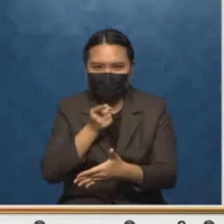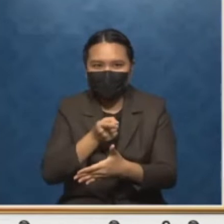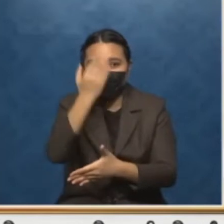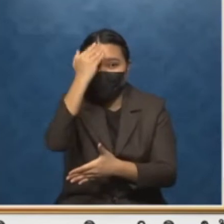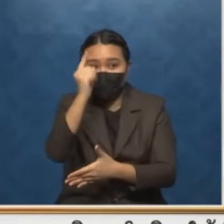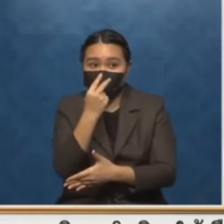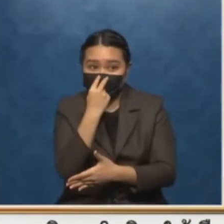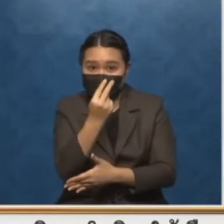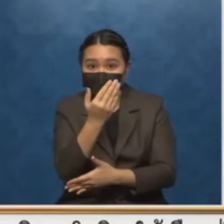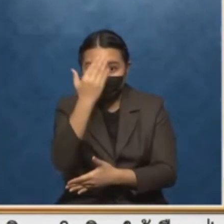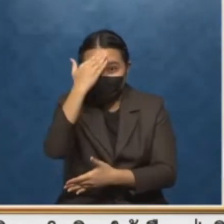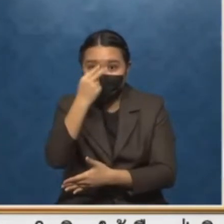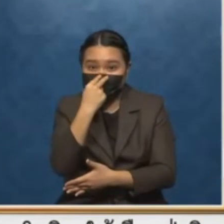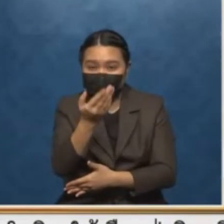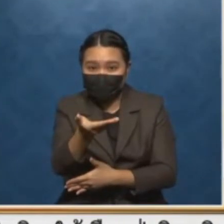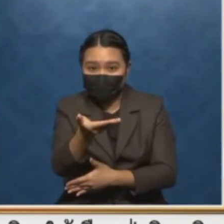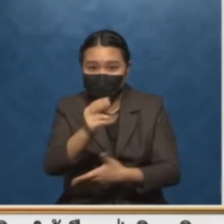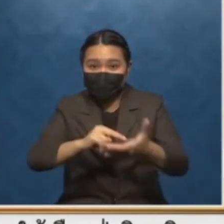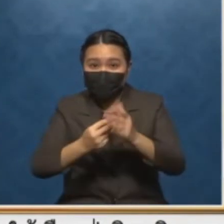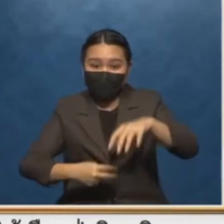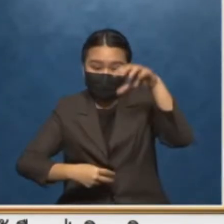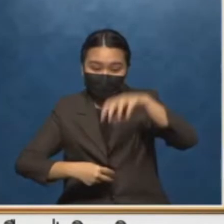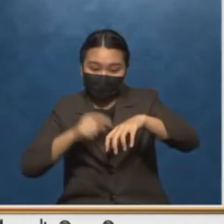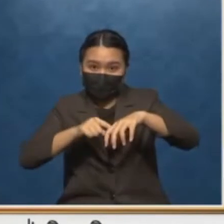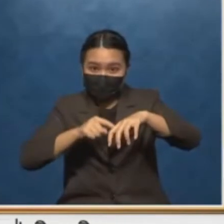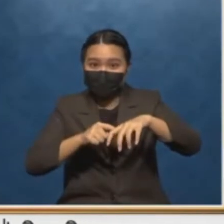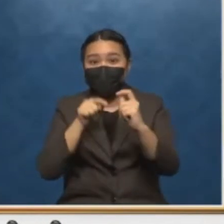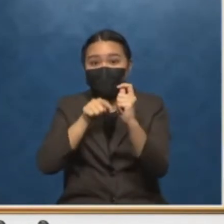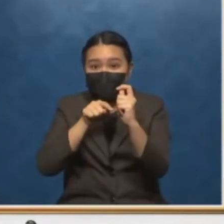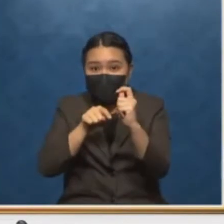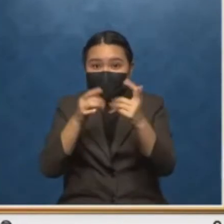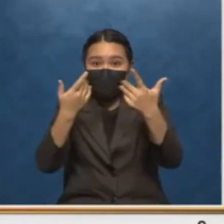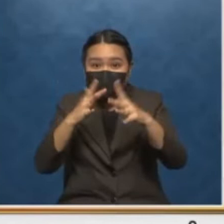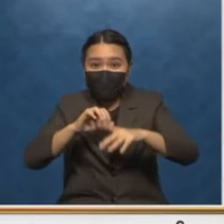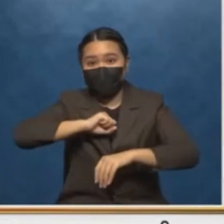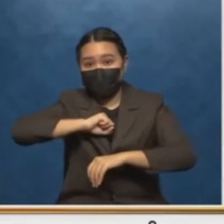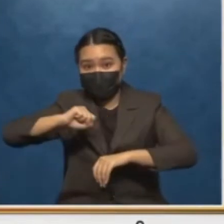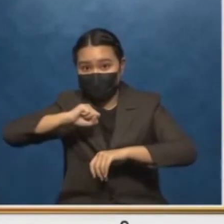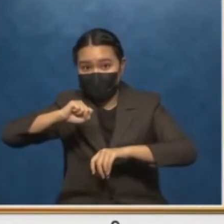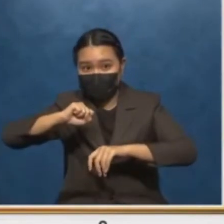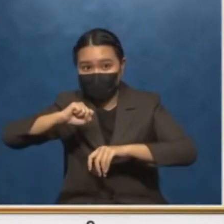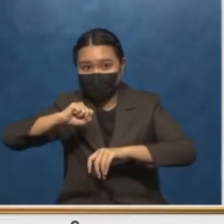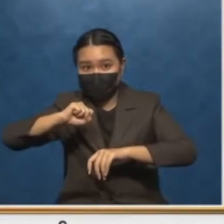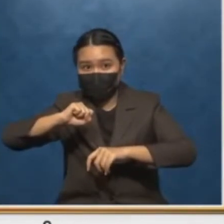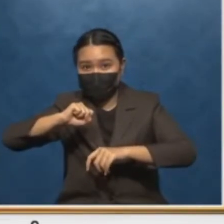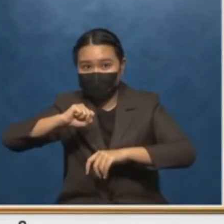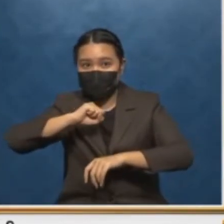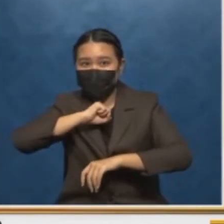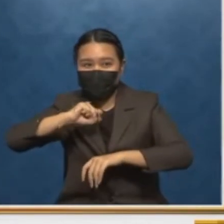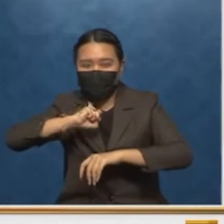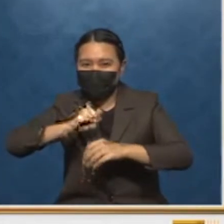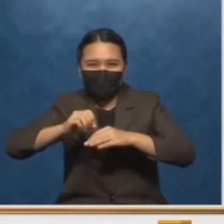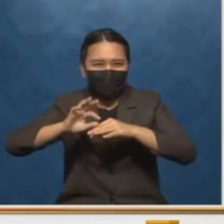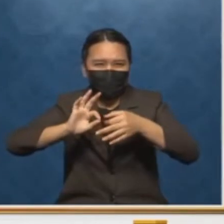นี่เห็นตรงหน้าเนี่ยมันเป็นตรงหน้าที่ว่าการอำเภอและฝั่งทางขวามือผมเป็นบริเวณสุดเลยยาวสุ